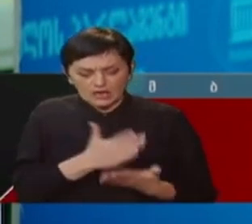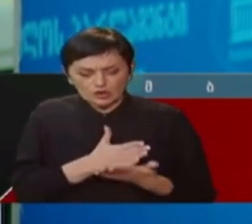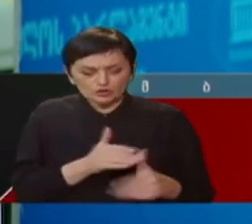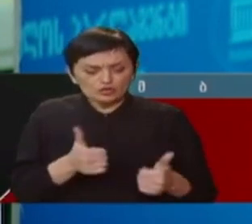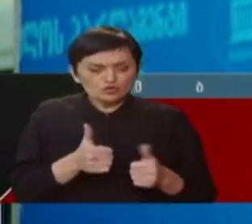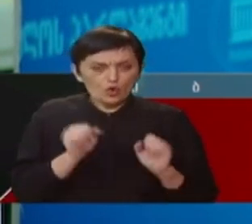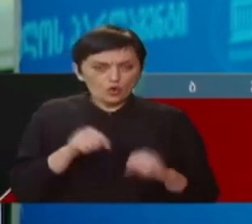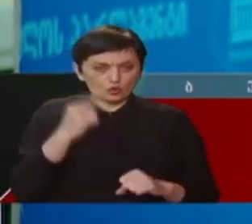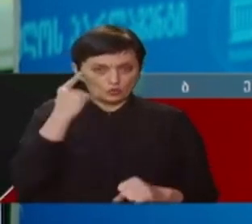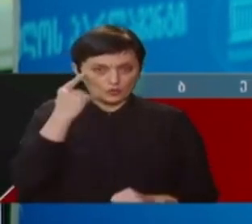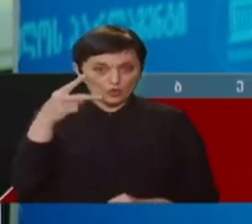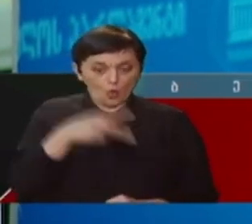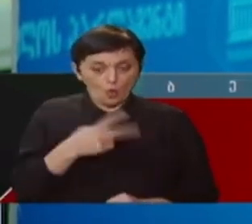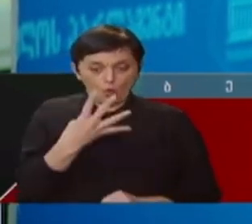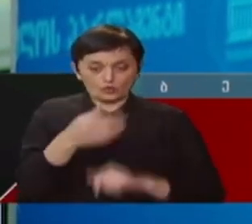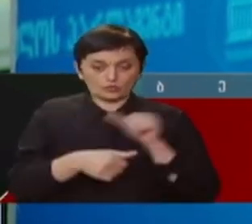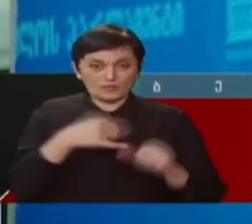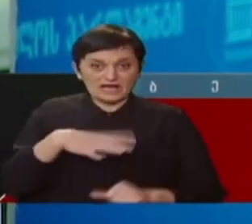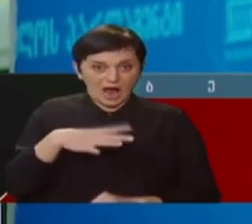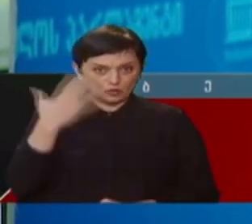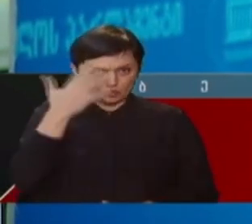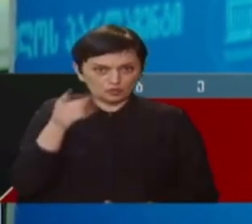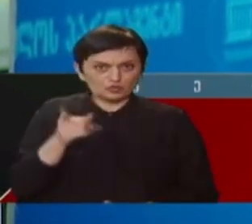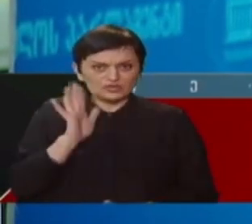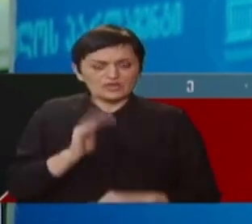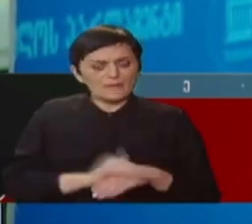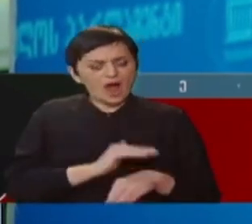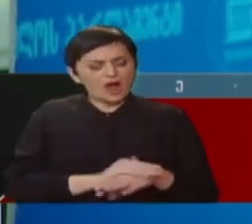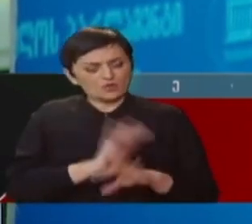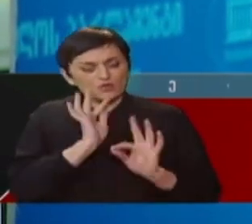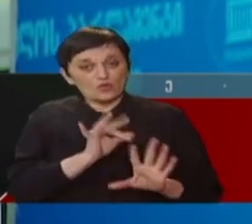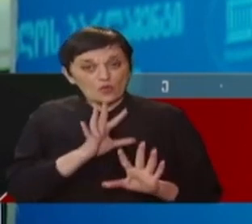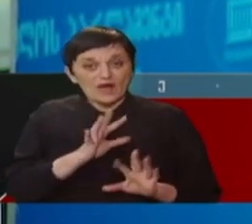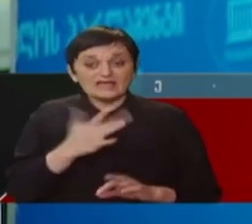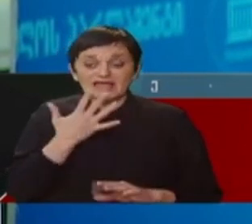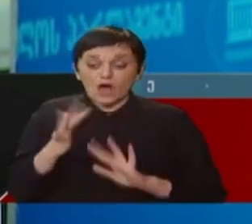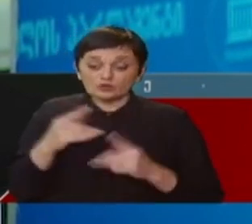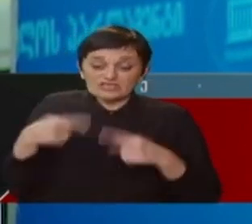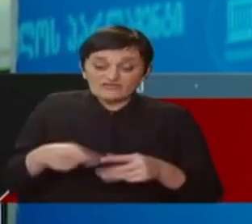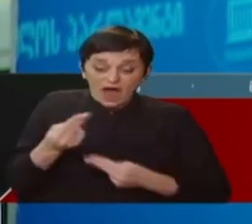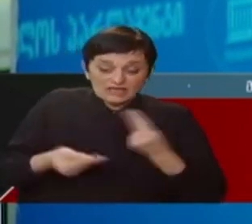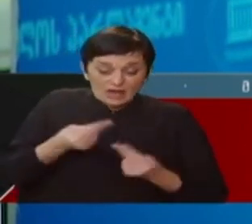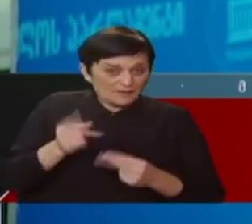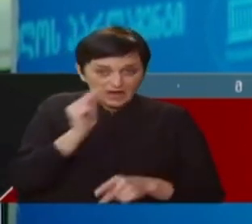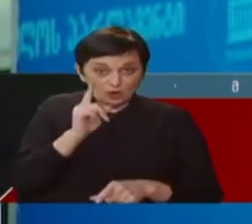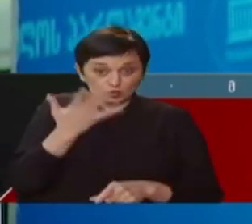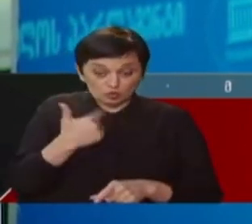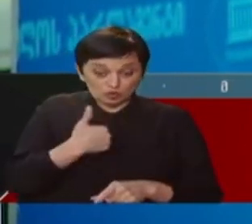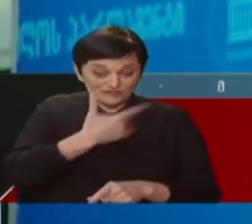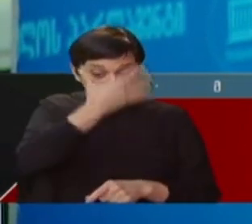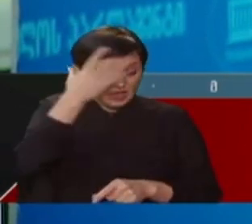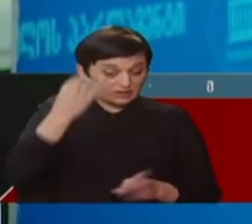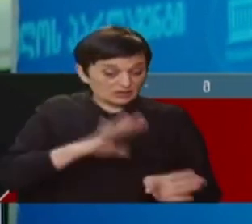ეს ვიფიქროთ, რომ 2024-მდე ქართული ოცნება იქნება გულმოწყალე და ნაციონალური მოძრაობა სხვა თამაშს ისწავლის. თუ ჩვენ არ დავივიწყეთ ეს ხალხი და ჩვენ